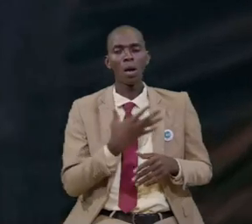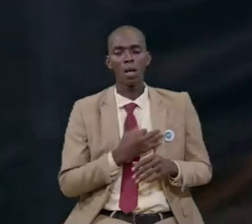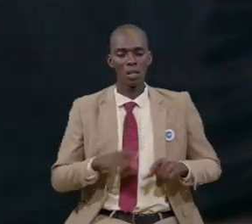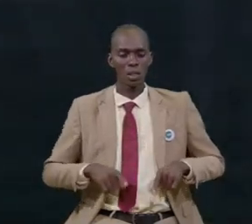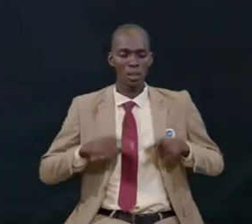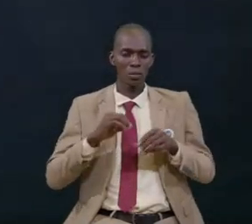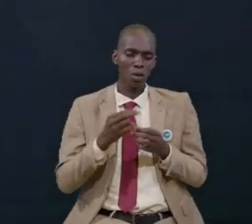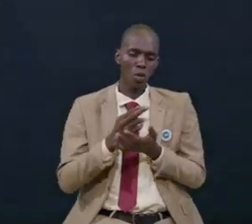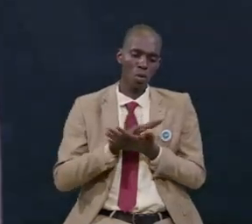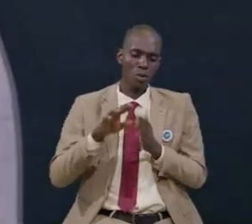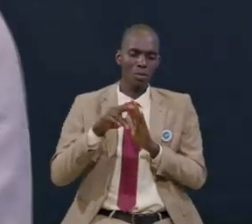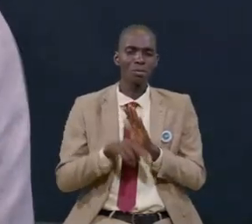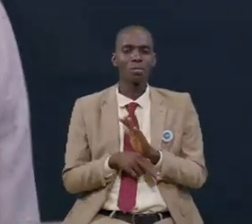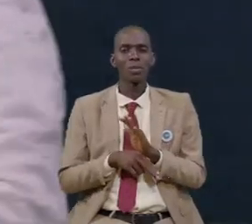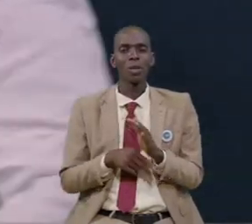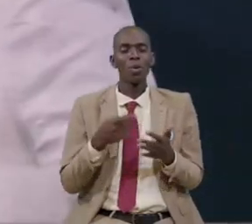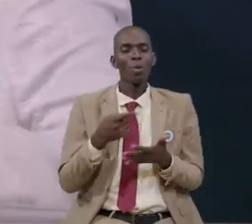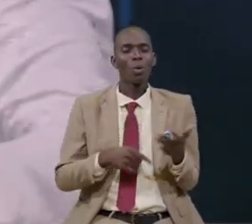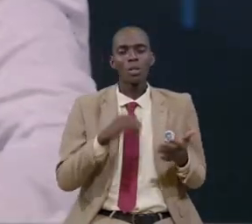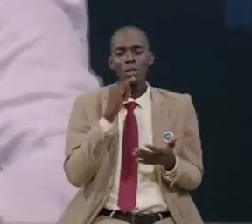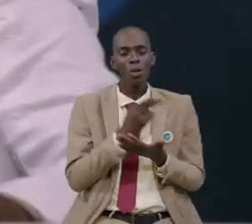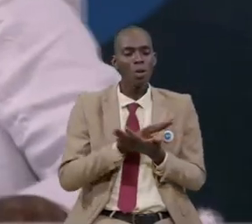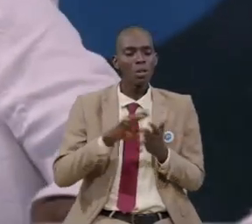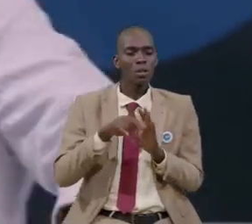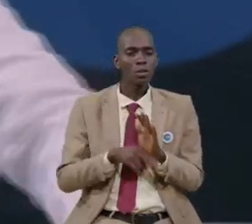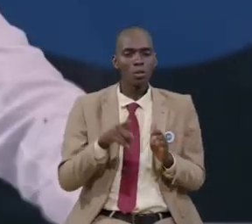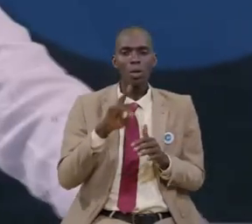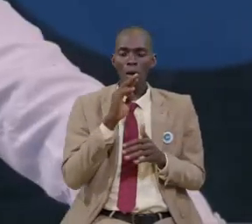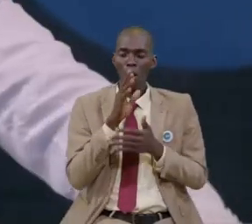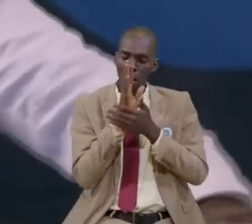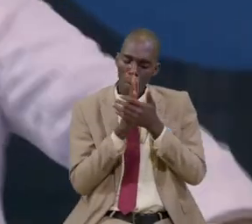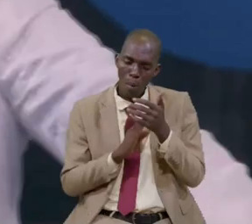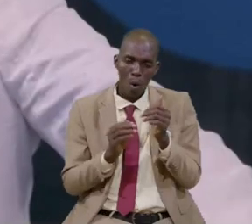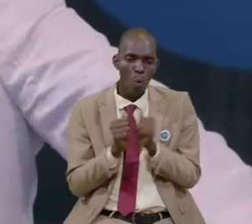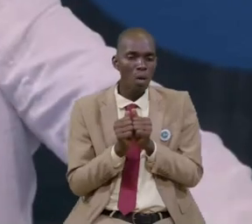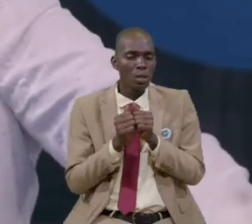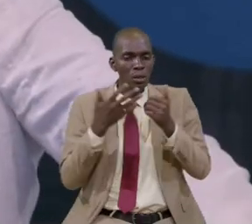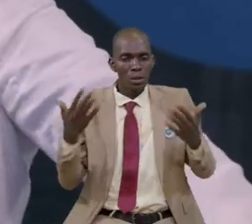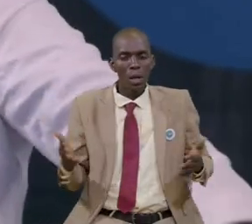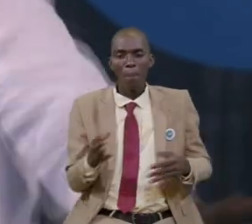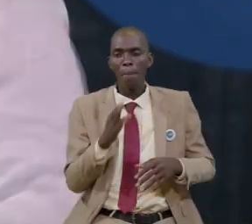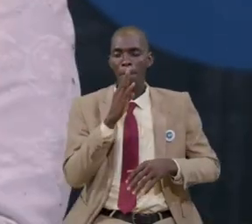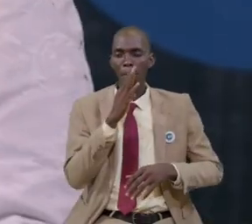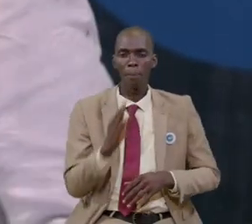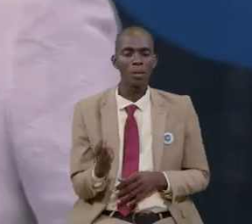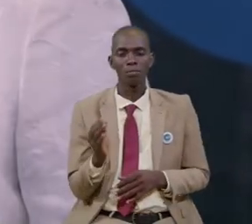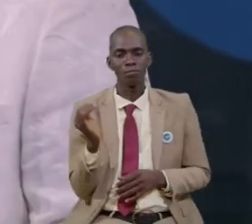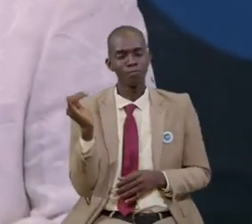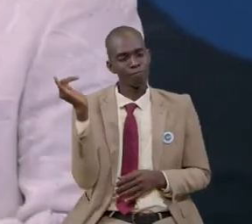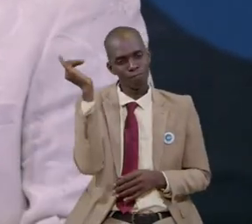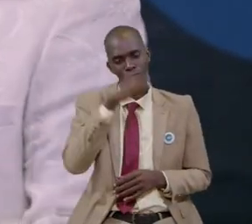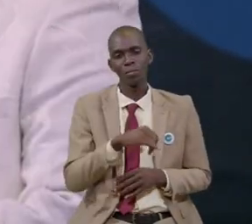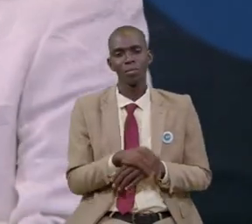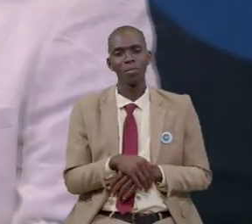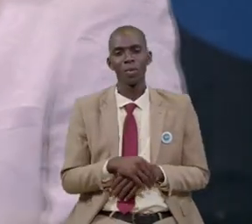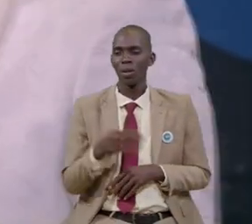saint? Qu'est-ce que la sainteté? La sainteté, vous êtes humble sans être hautain. Humble sans être hautain.